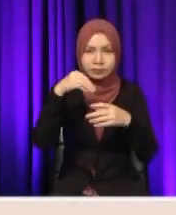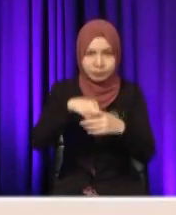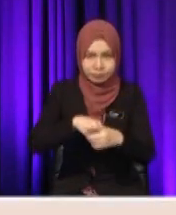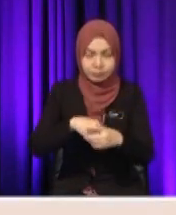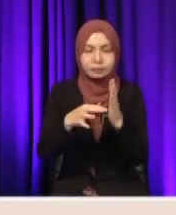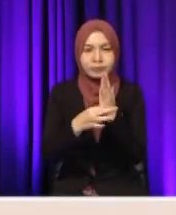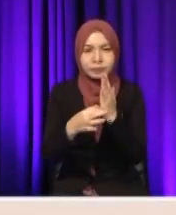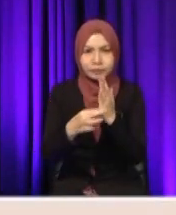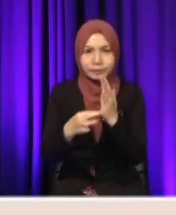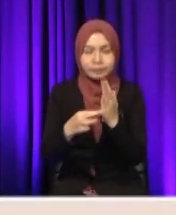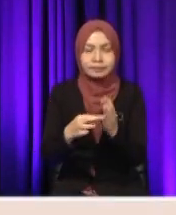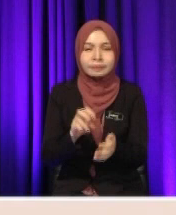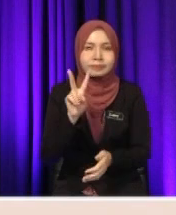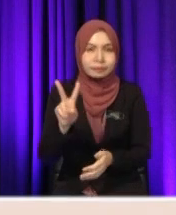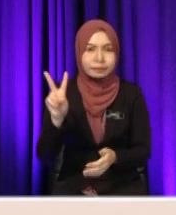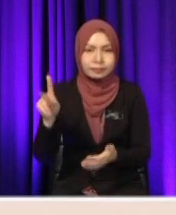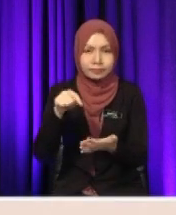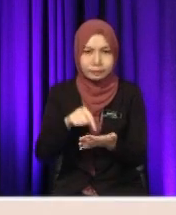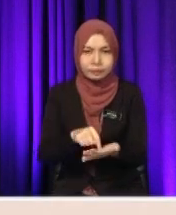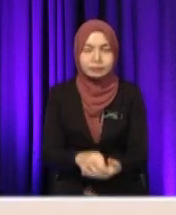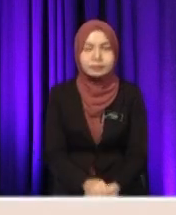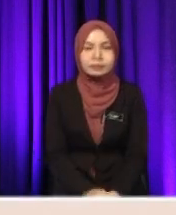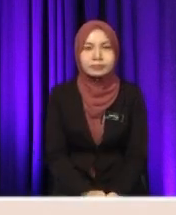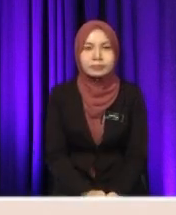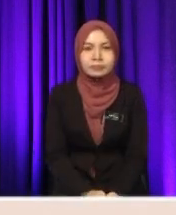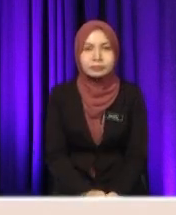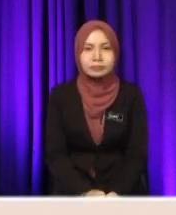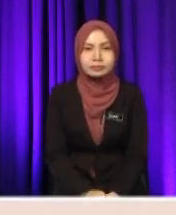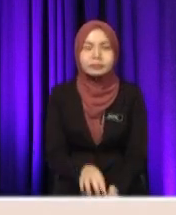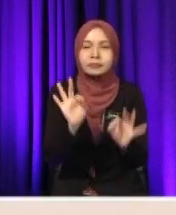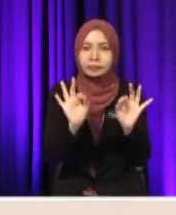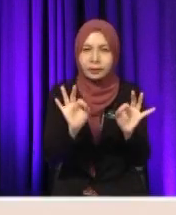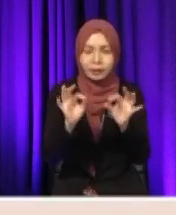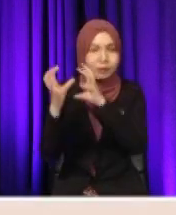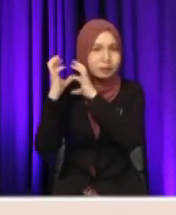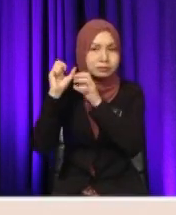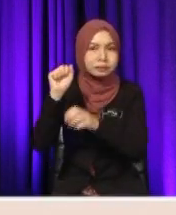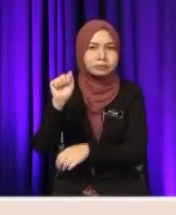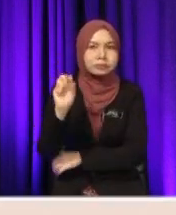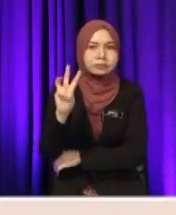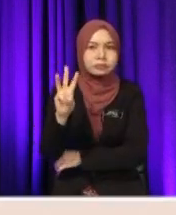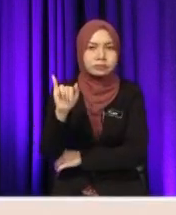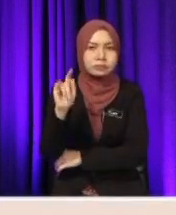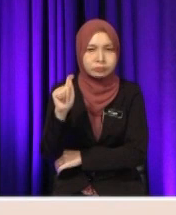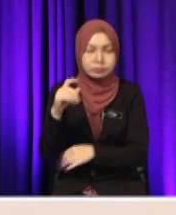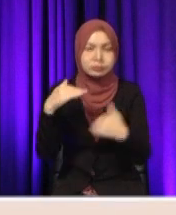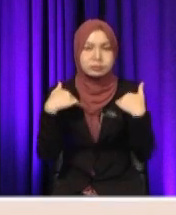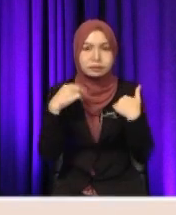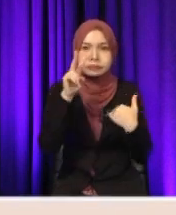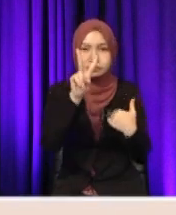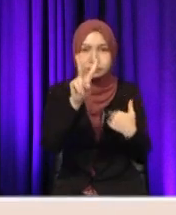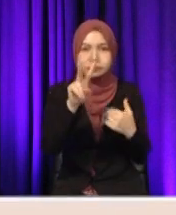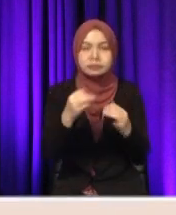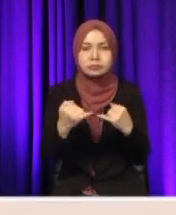mengandungi asid minyak tepu dan satu lagi asid lemak tidak tepu. Okey. Alright.